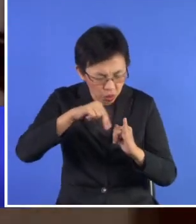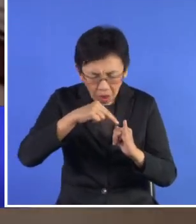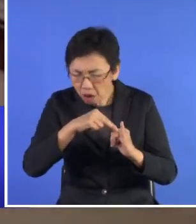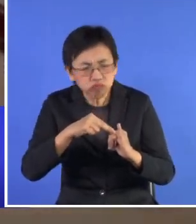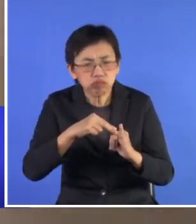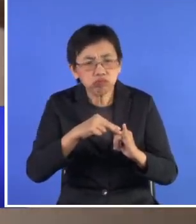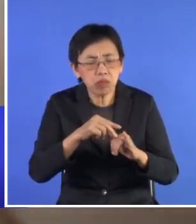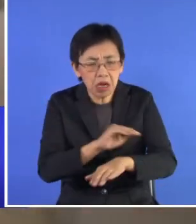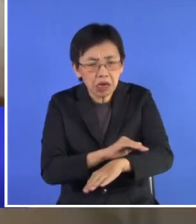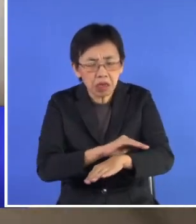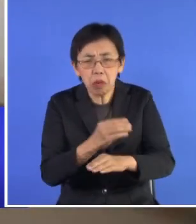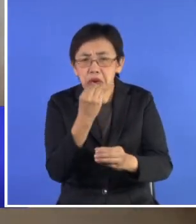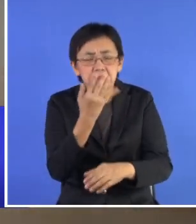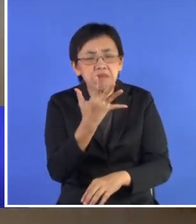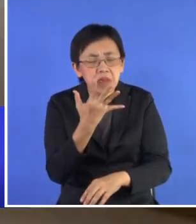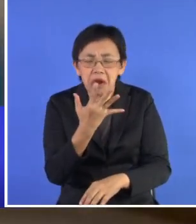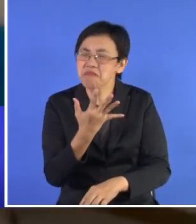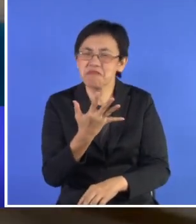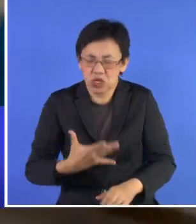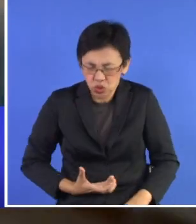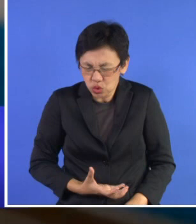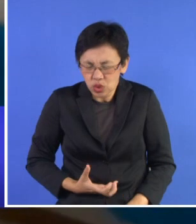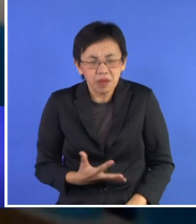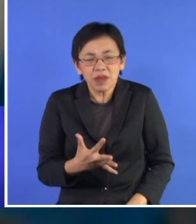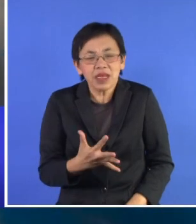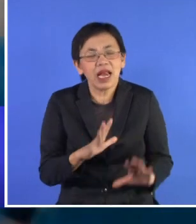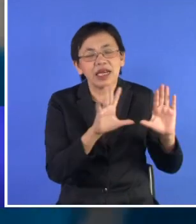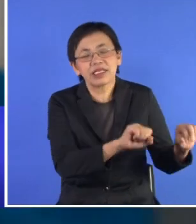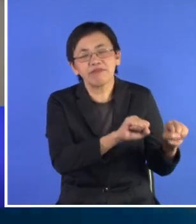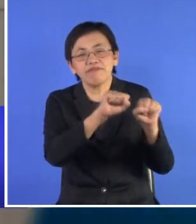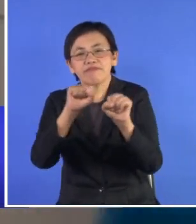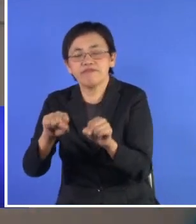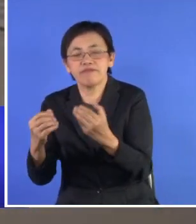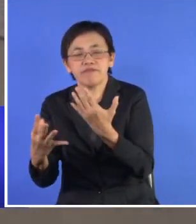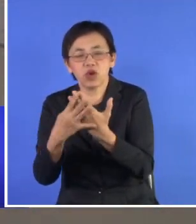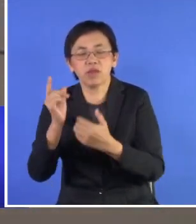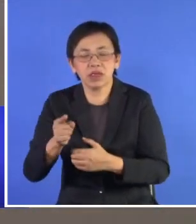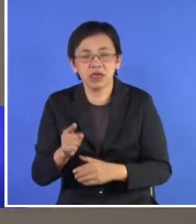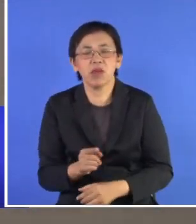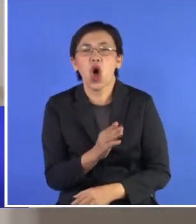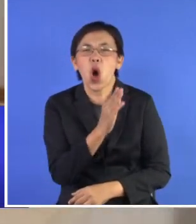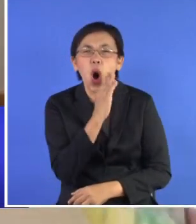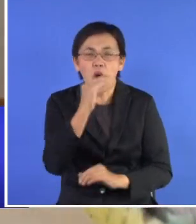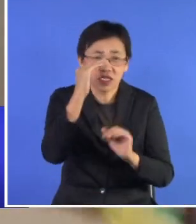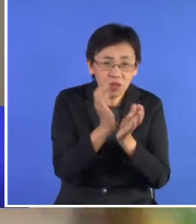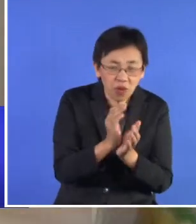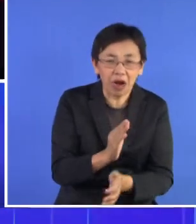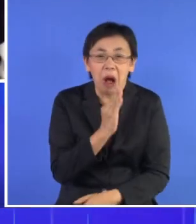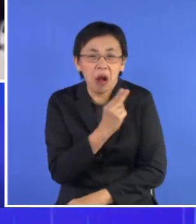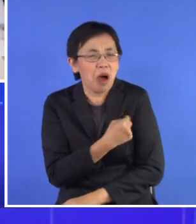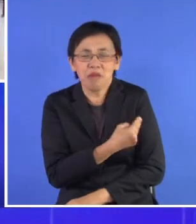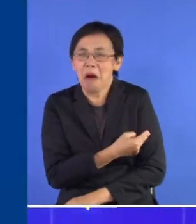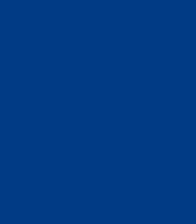มีไงเขาสันติอีกรอบจบแยกย้ายค่ะวันนี้หลอกตำรวจก็ไม่ได้หลอกหมอก็ไม่ได้เดี๋ยวเอออ้าว